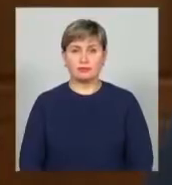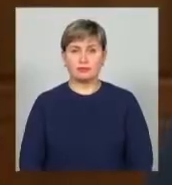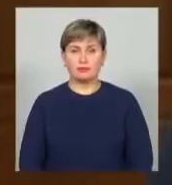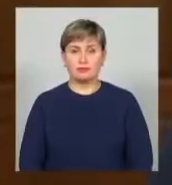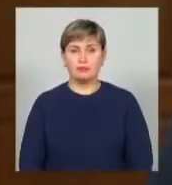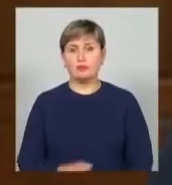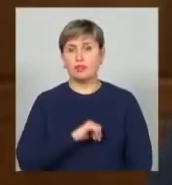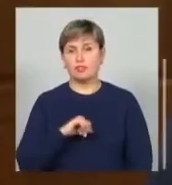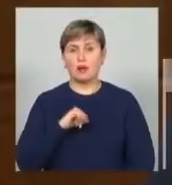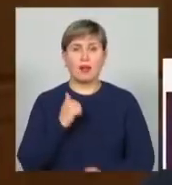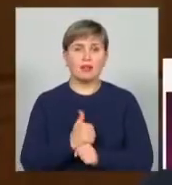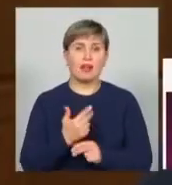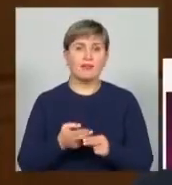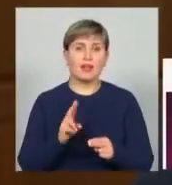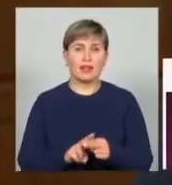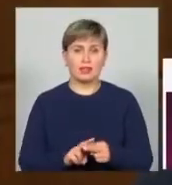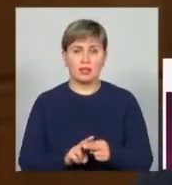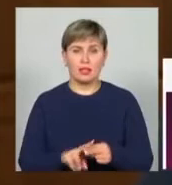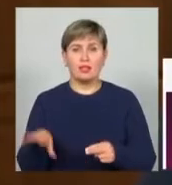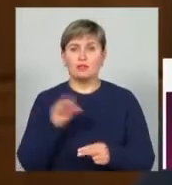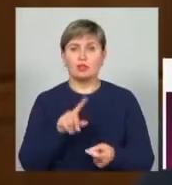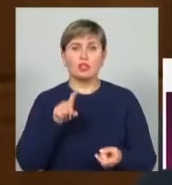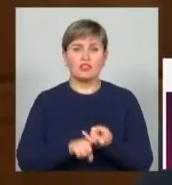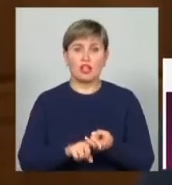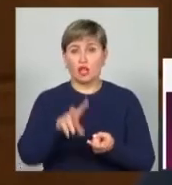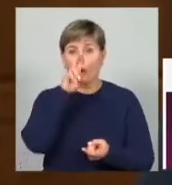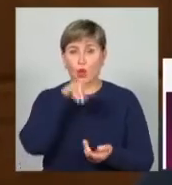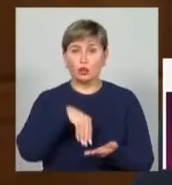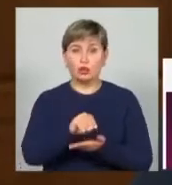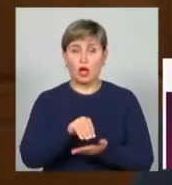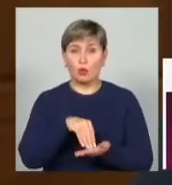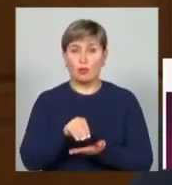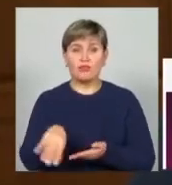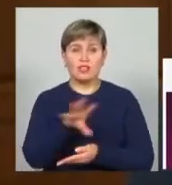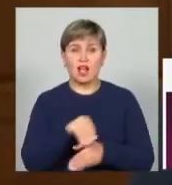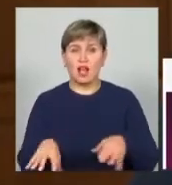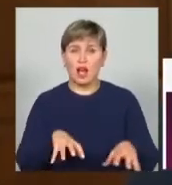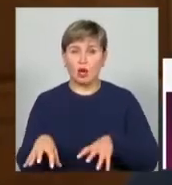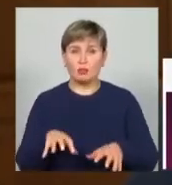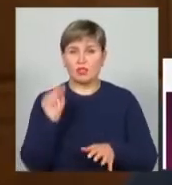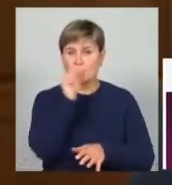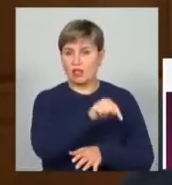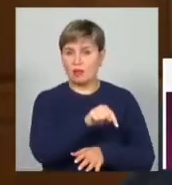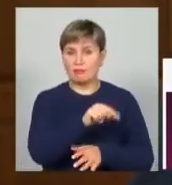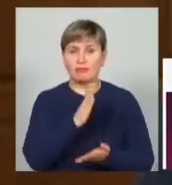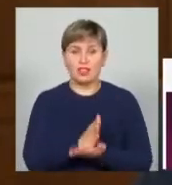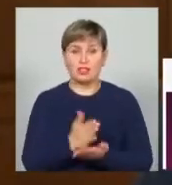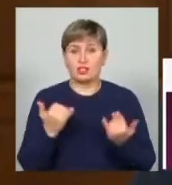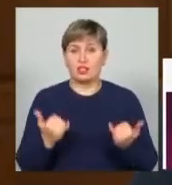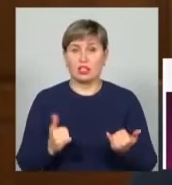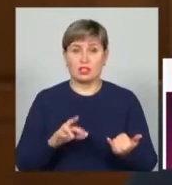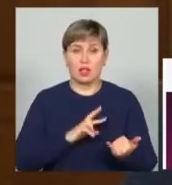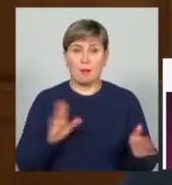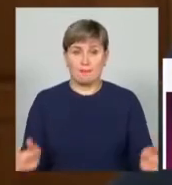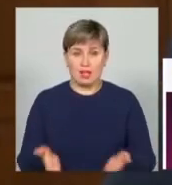Но самое главное, конечно, это все, что связано с госзакупом. Вся коррупция, она вся там. Вот я сейчас